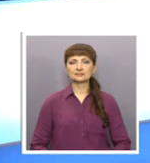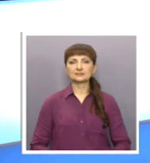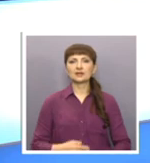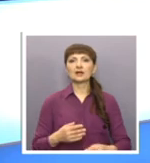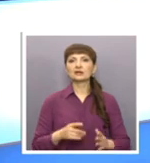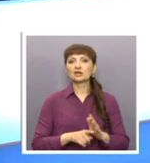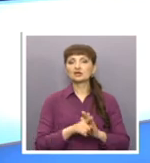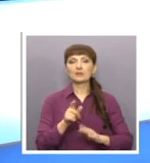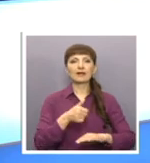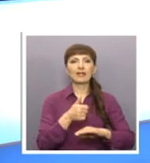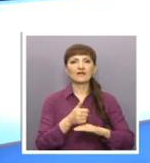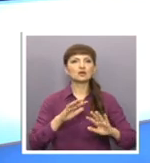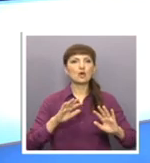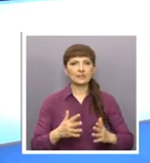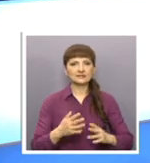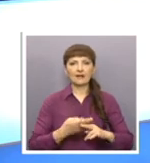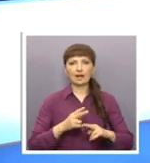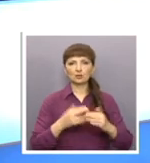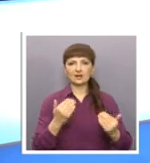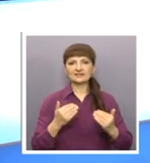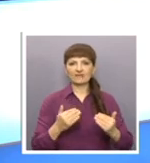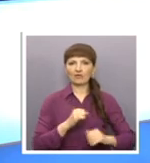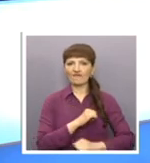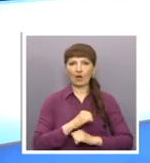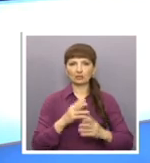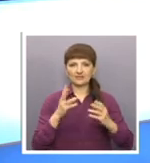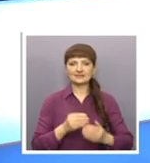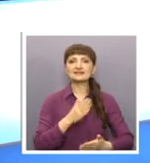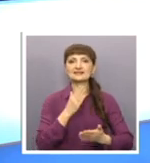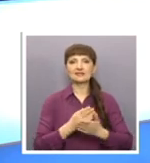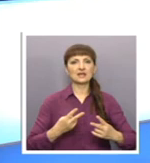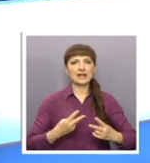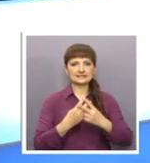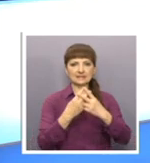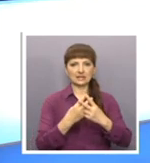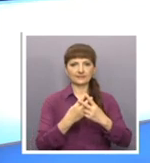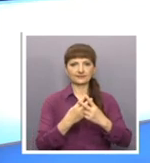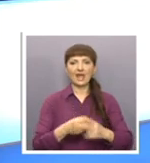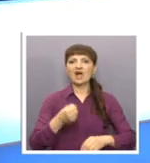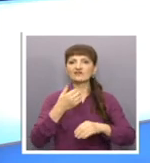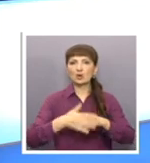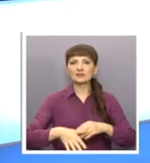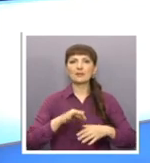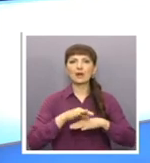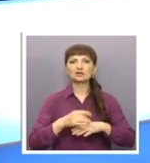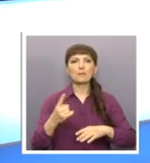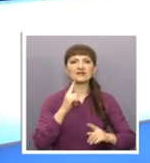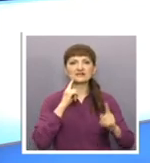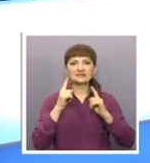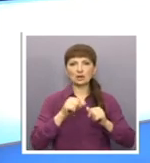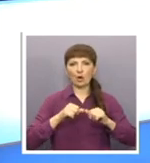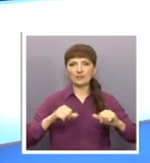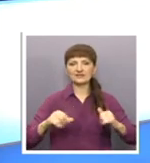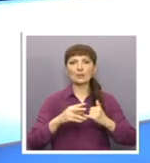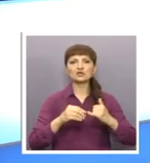Итак, начнем с главного события, которое сегодня, в выходной день, состоялось в Астане. В столице прошло первое заседание комиссии